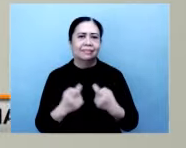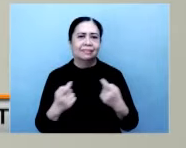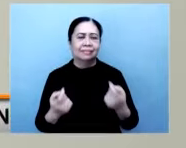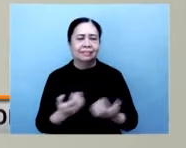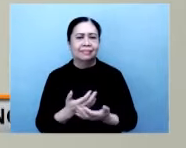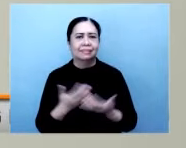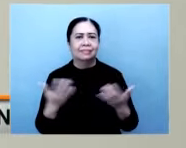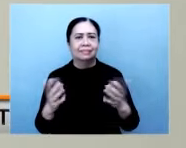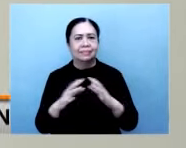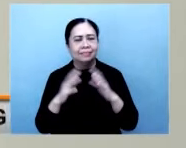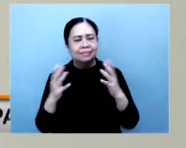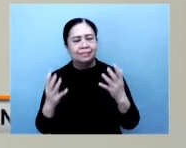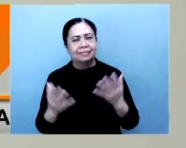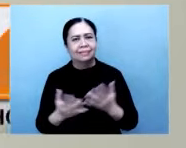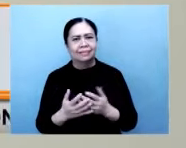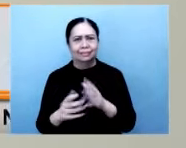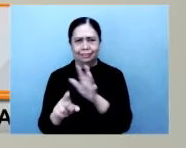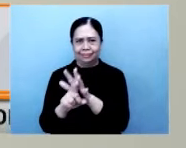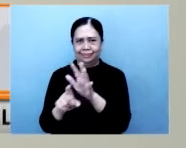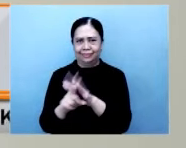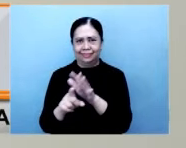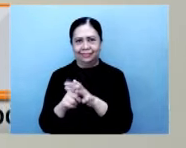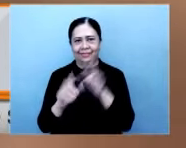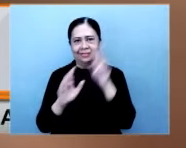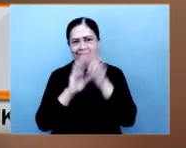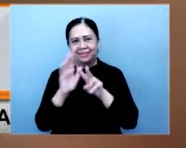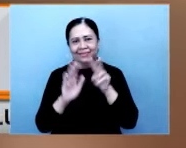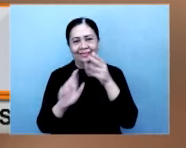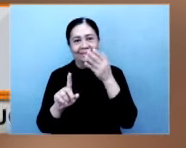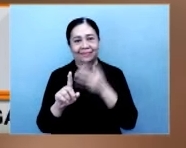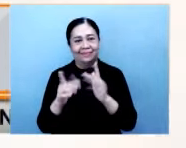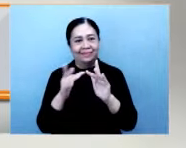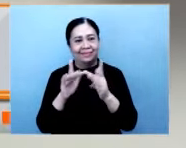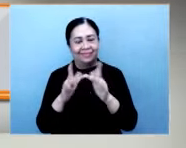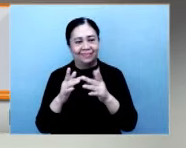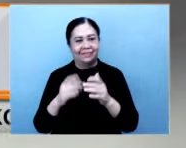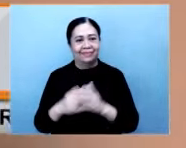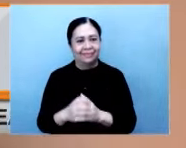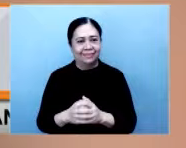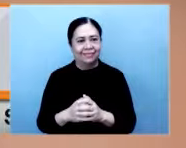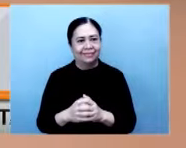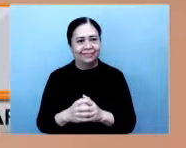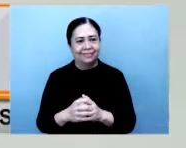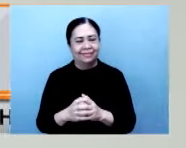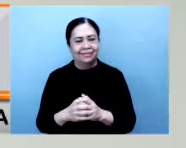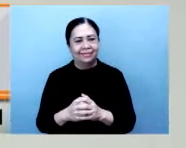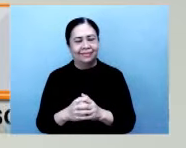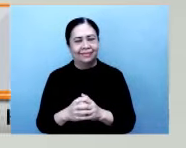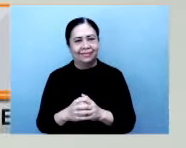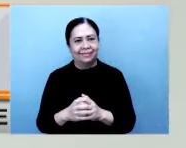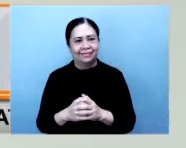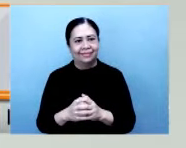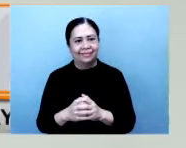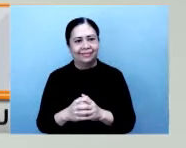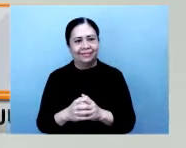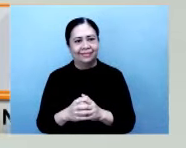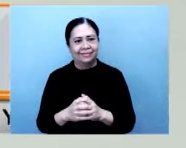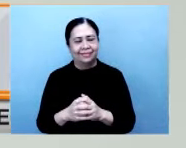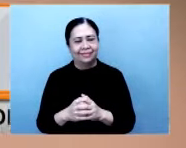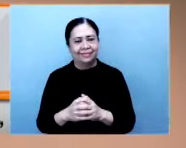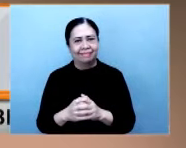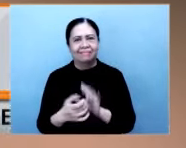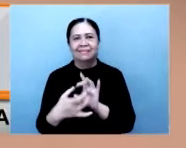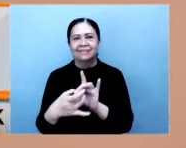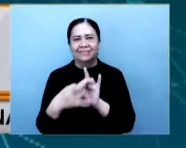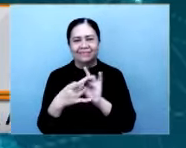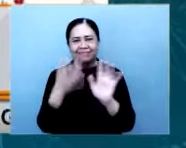kasalanan. Bentang-benta ang mga video ng lalaking ito online. Ano yun? Kung ikaw na lang kaya yun. Relate much daw